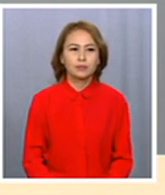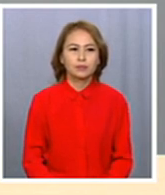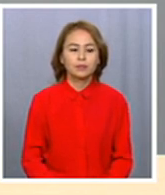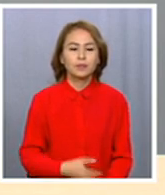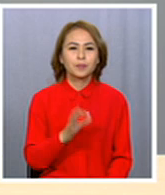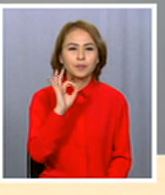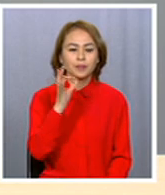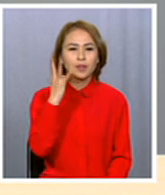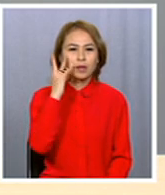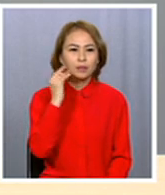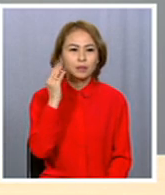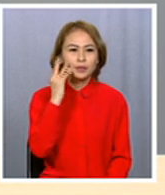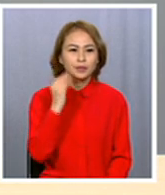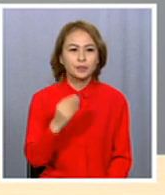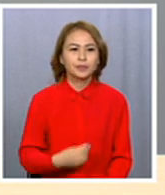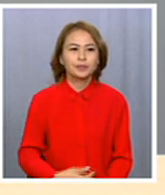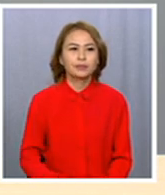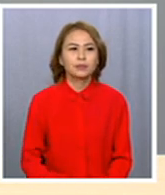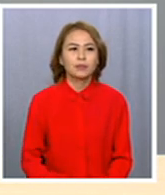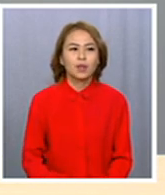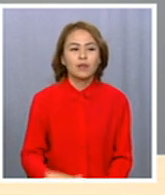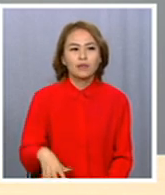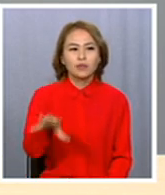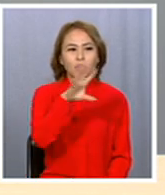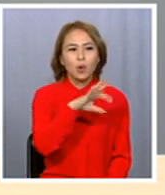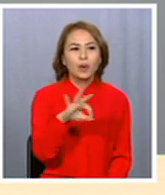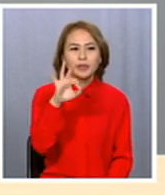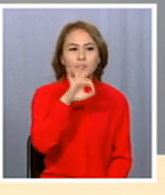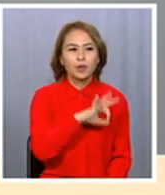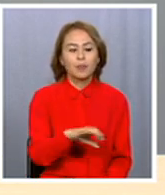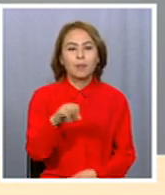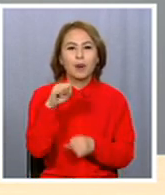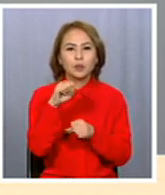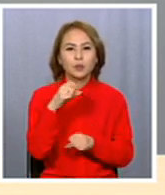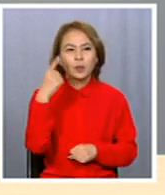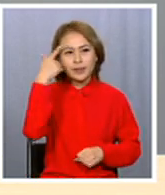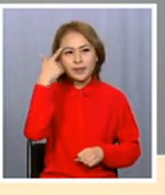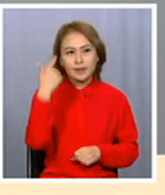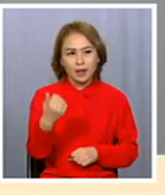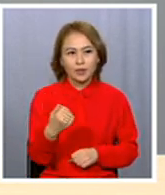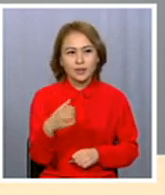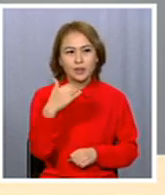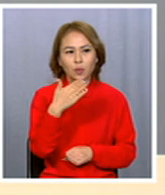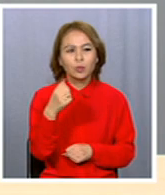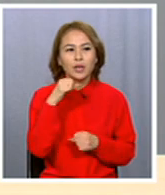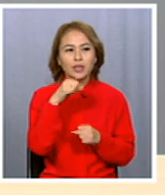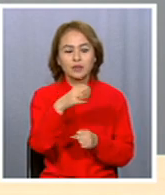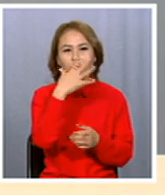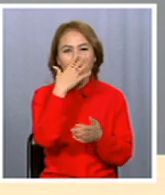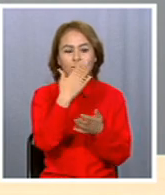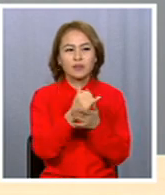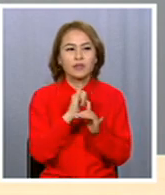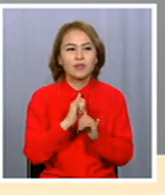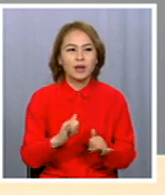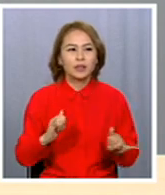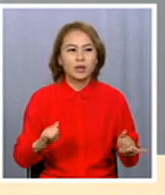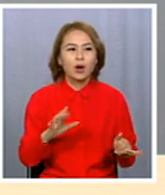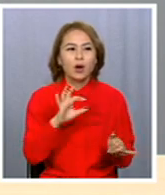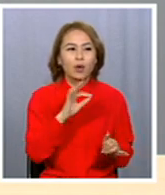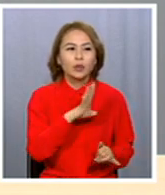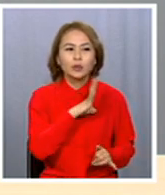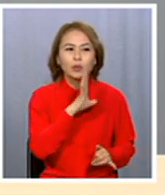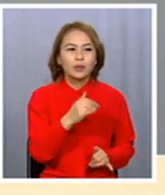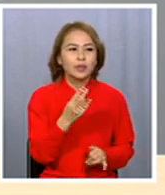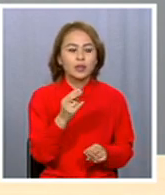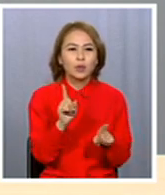Верно, яблоко. Все о ней боксеры знают. С ней удар свой развивают.